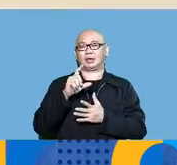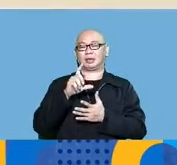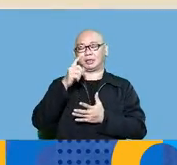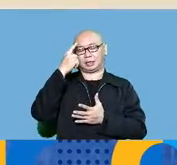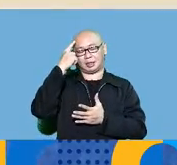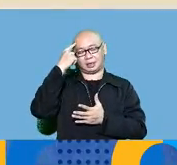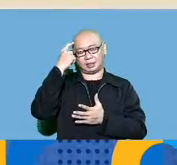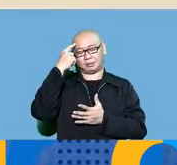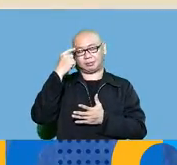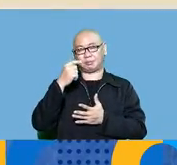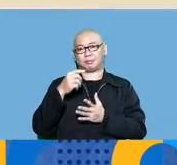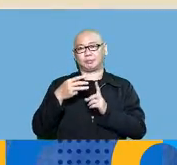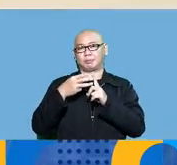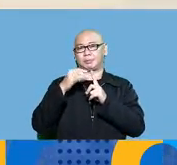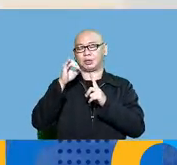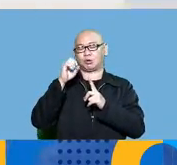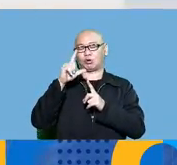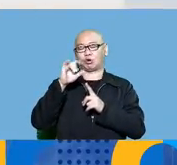Biologi.